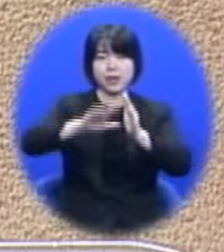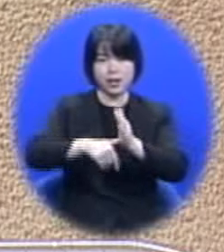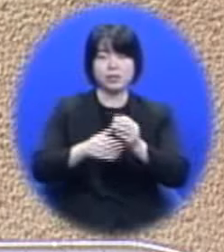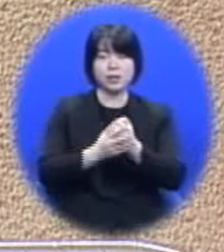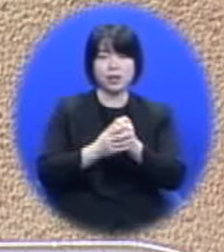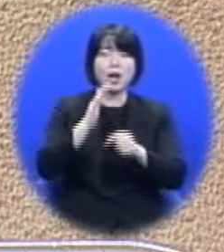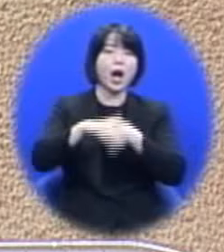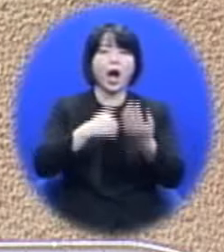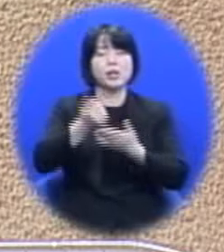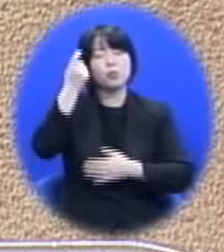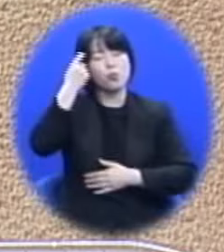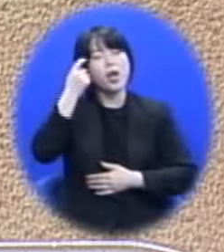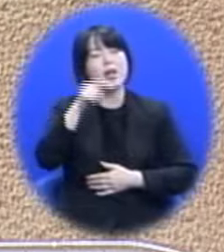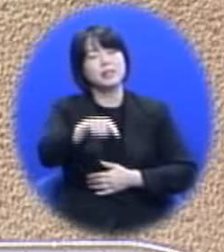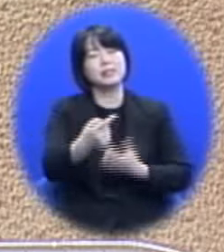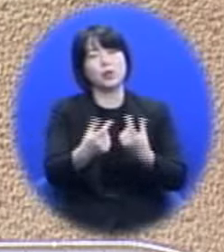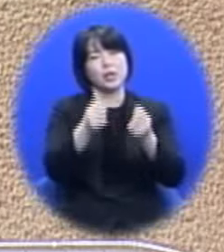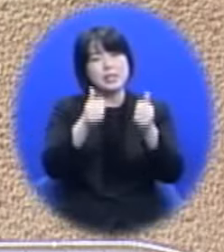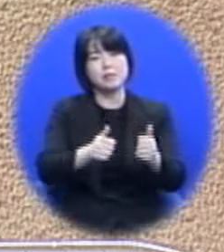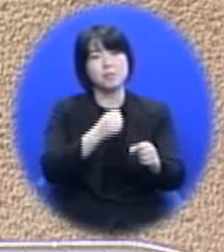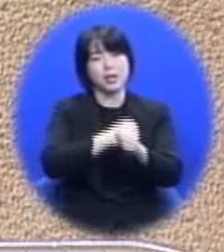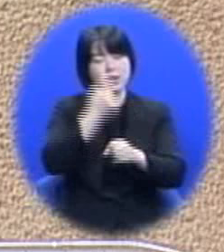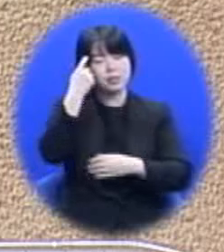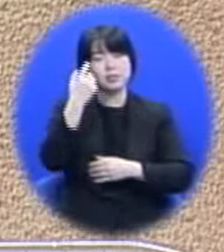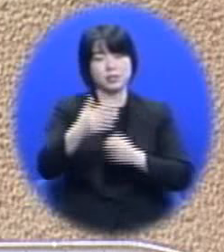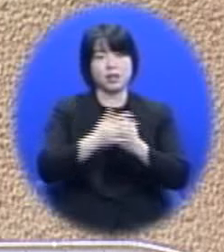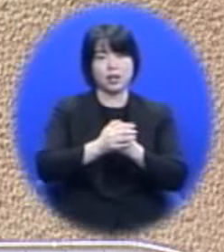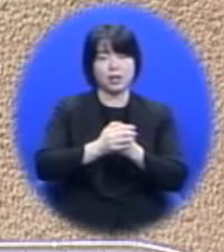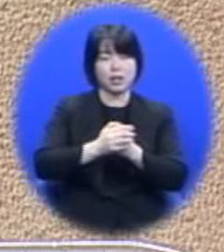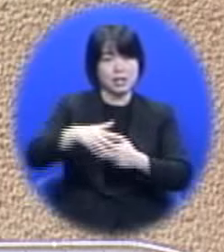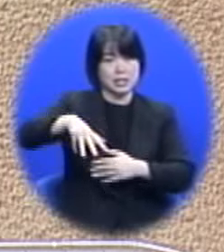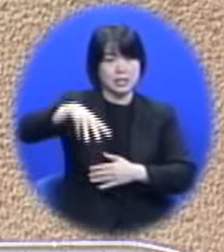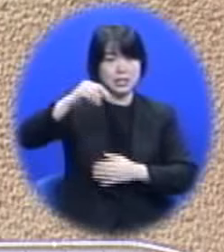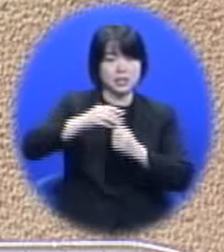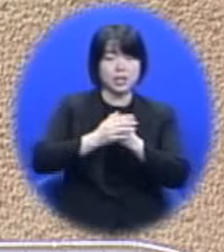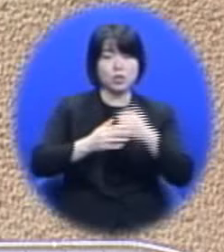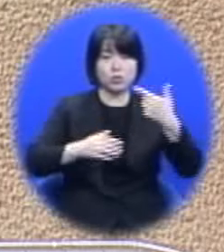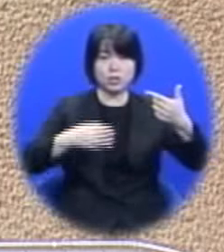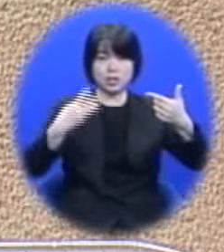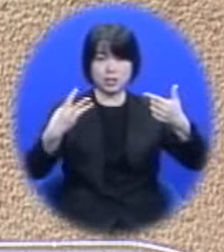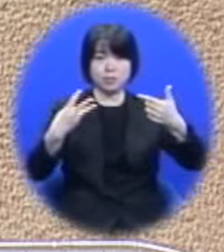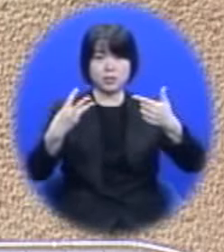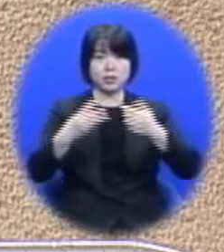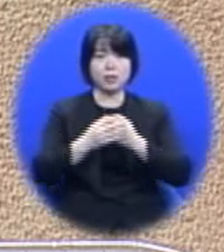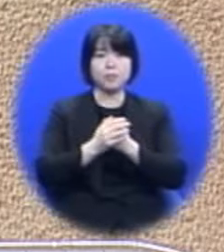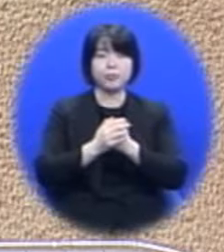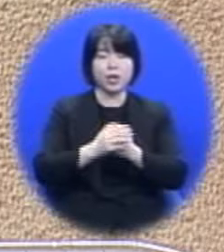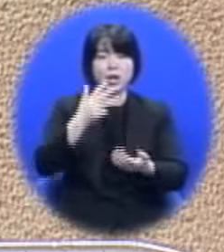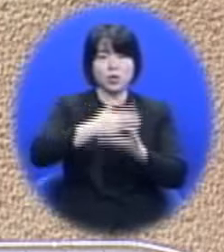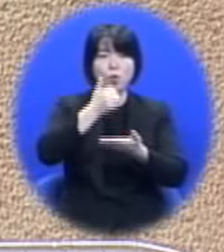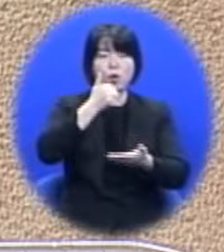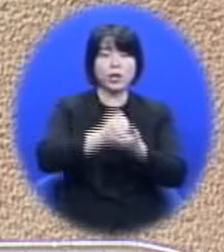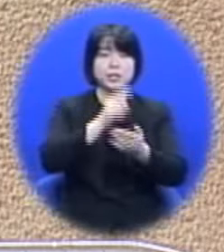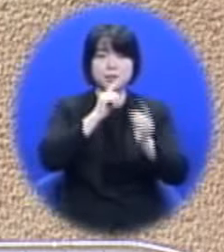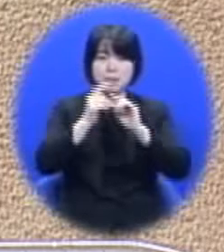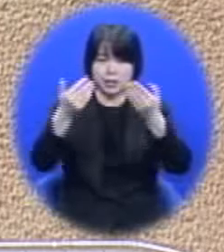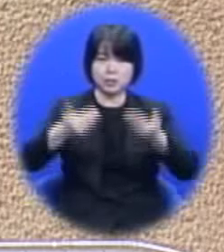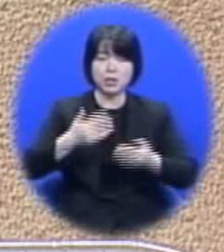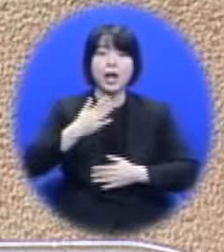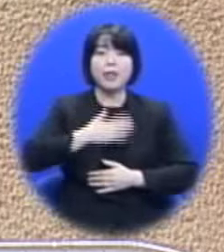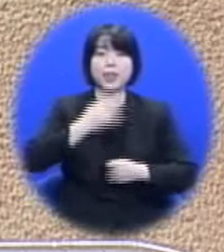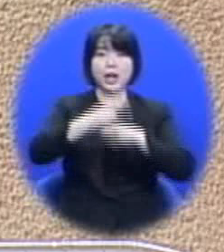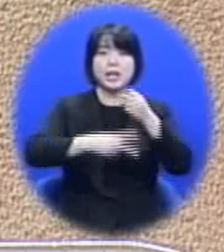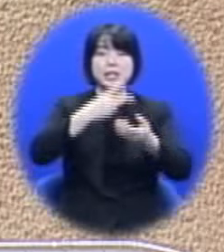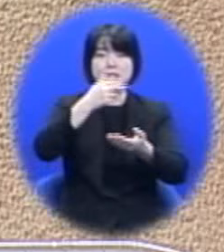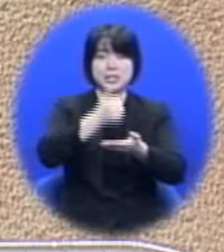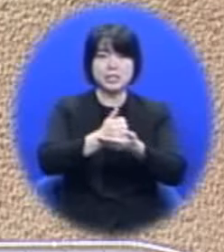하나님 왜 그렇게 하셨을까? 창세기 6장 3절에 말씀하셨습니다. 여호와께서 가라사대 나의 신이